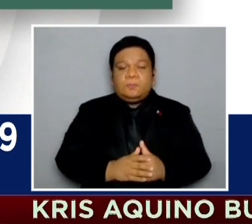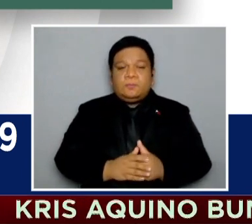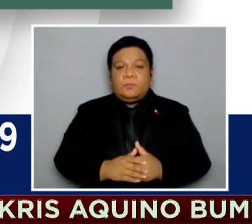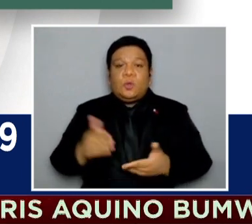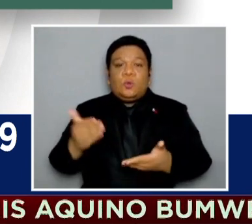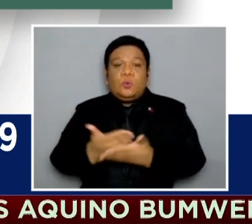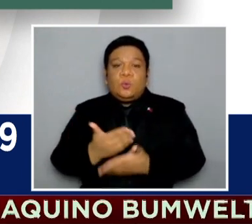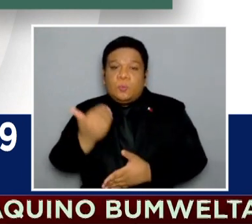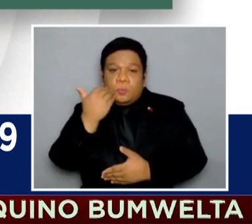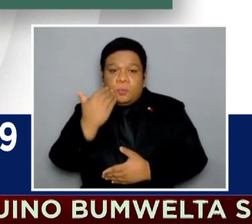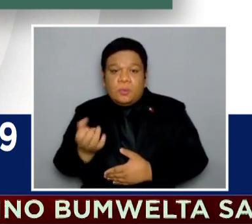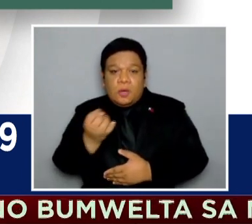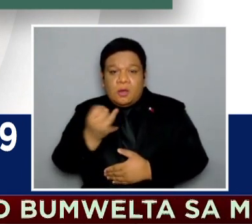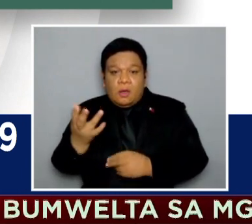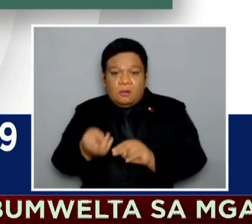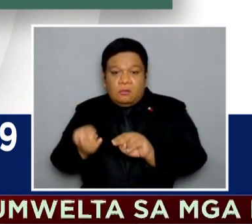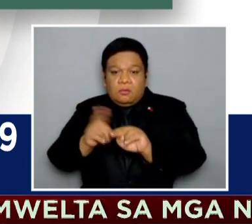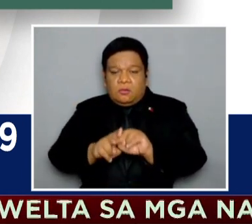namatay para sa